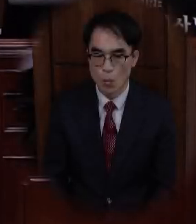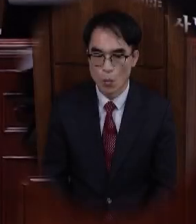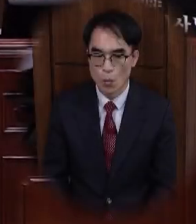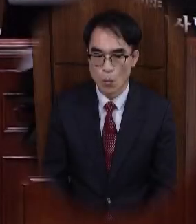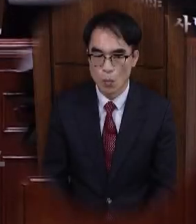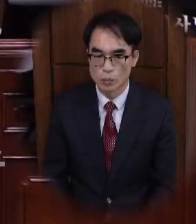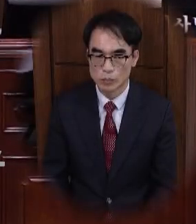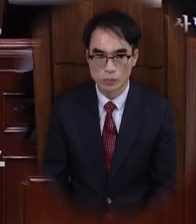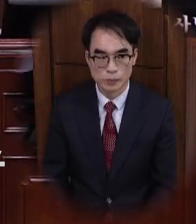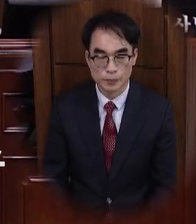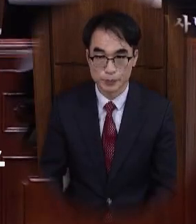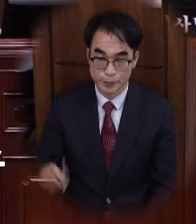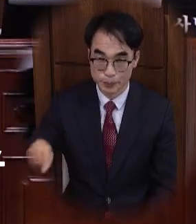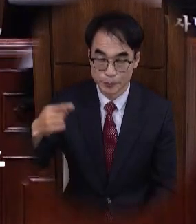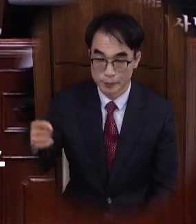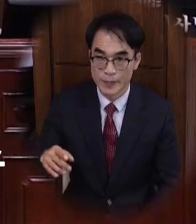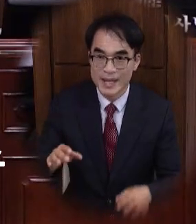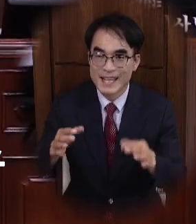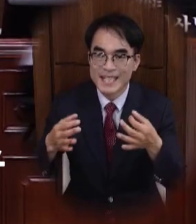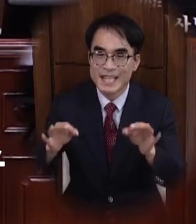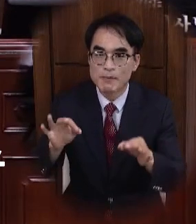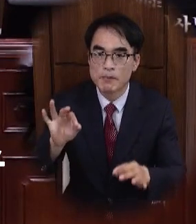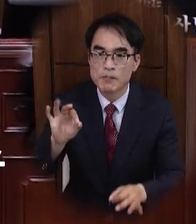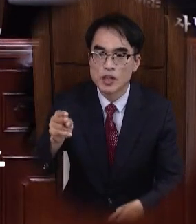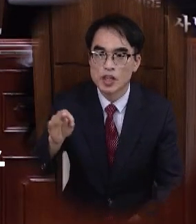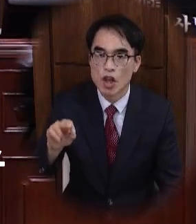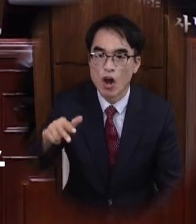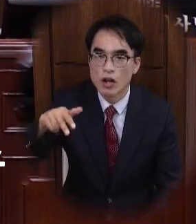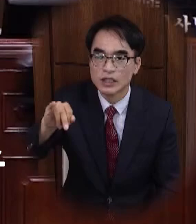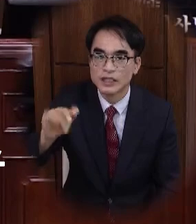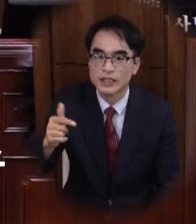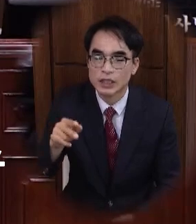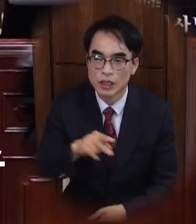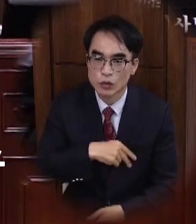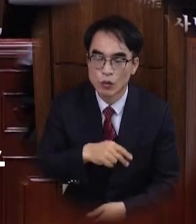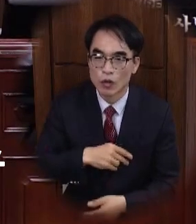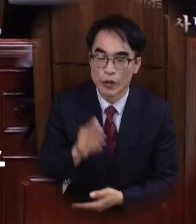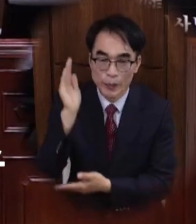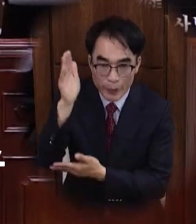예 다음은 김진원 나오셔서 발언해 주시기